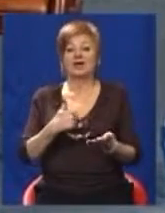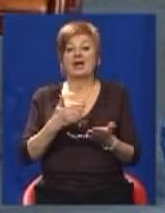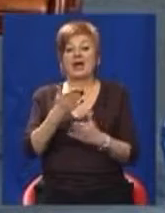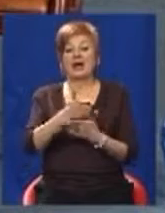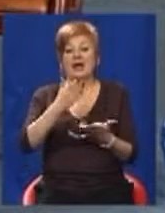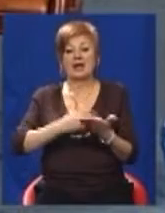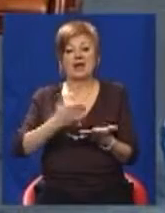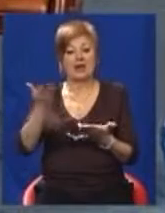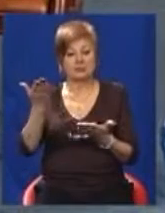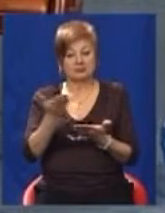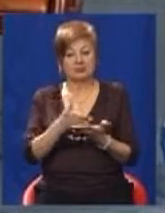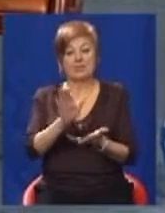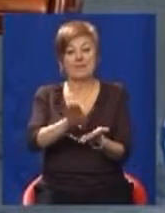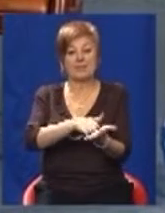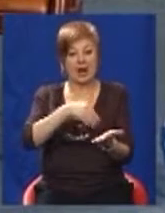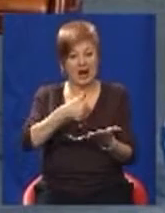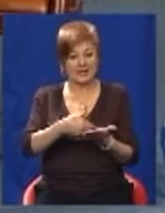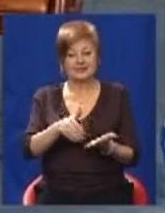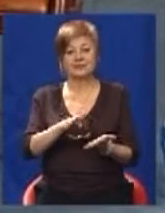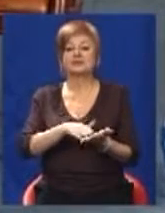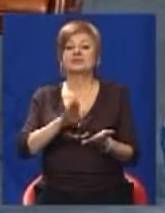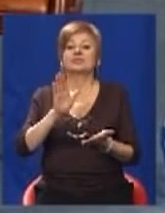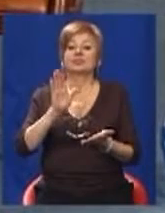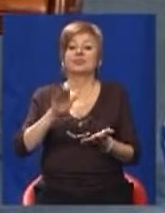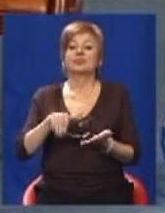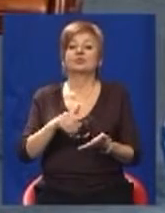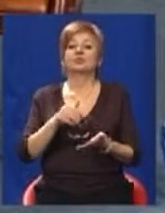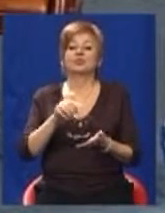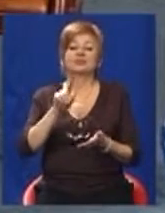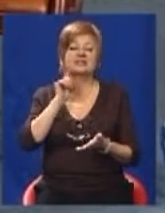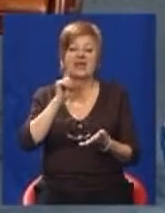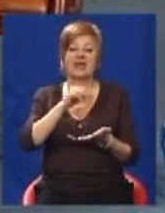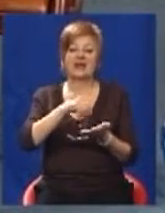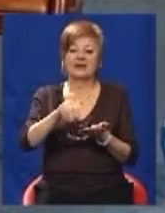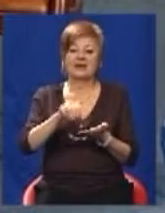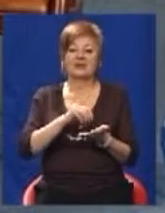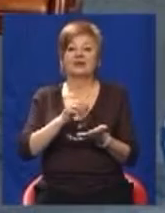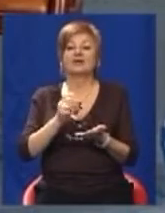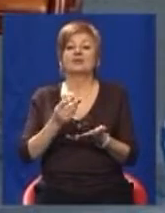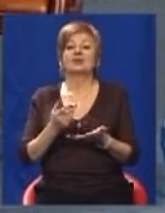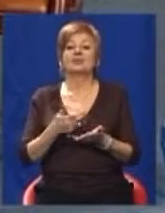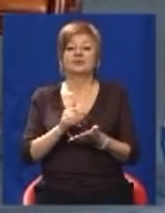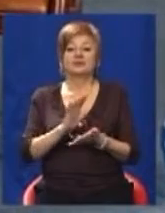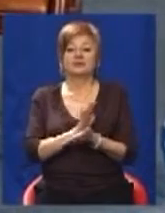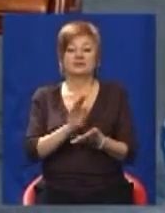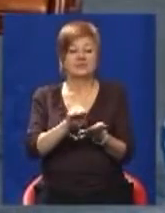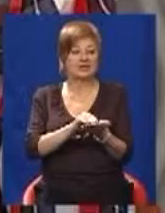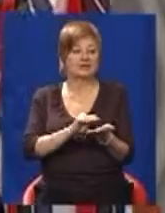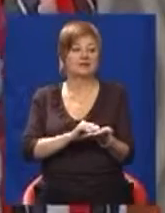відрізаю хліб, потім беру масло, намазую, потім беру петрушку, потім колбасу, потім ще одну колбасу, потім